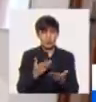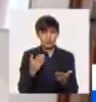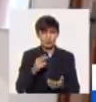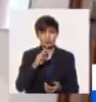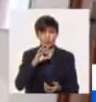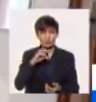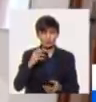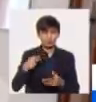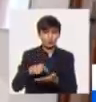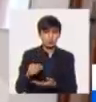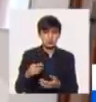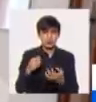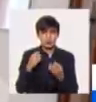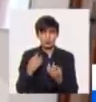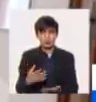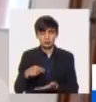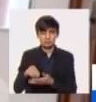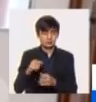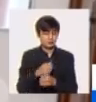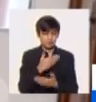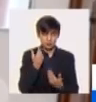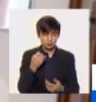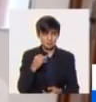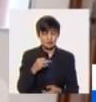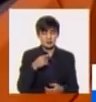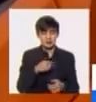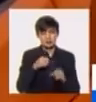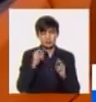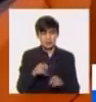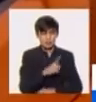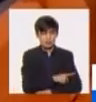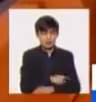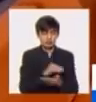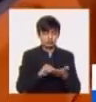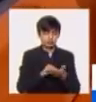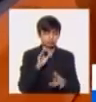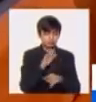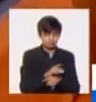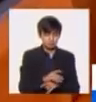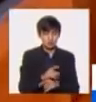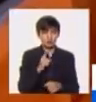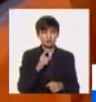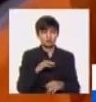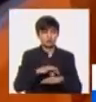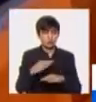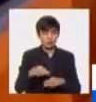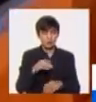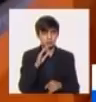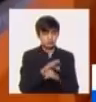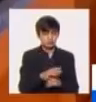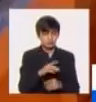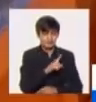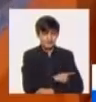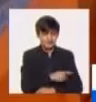доступа нету. Они препаратами снабжены только лечебные учреждения, назначаются строго консилиумно при